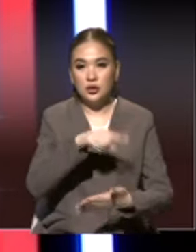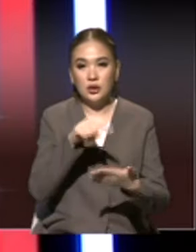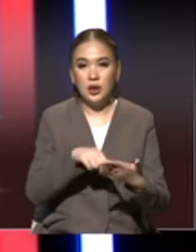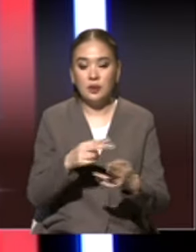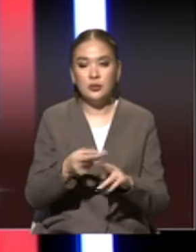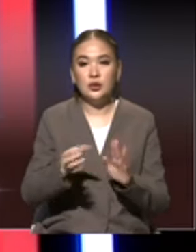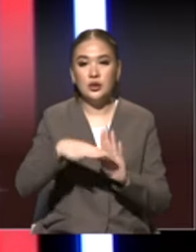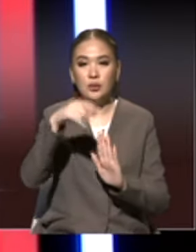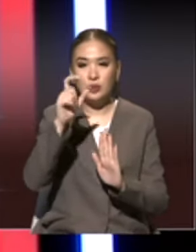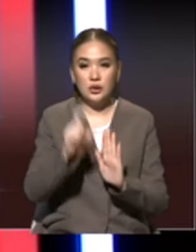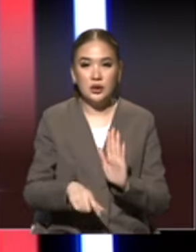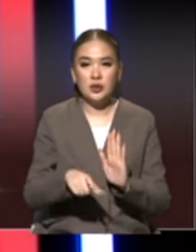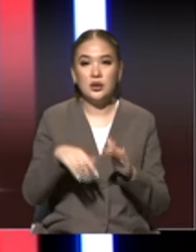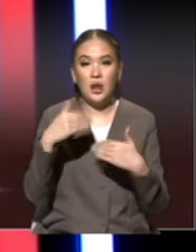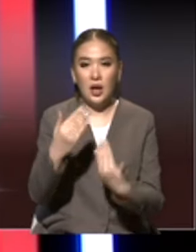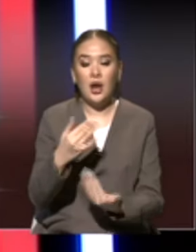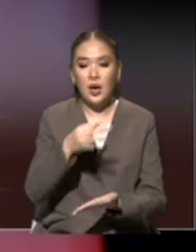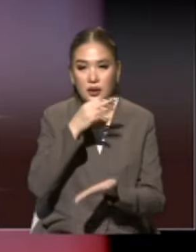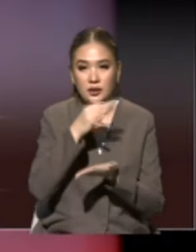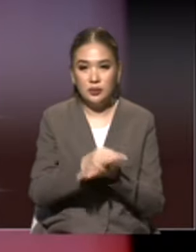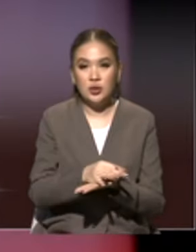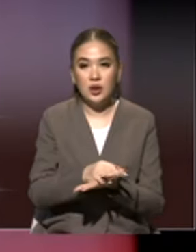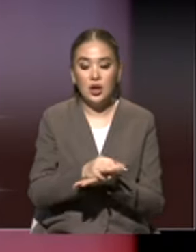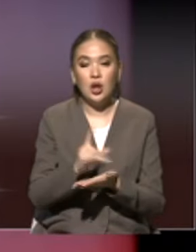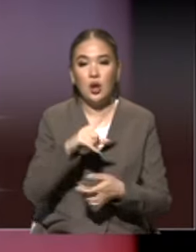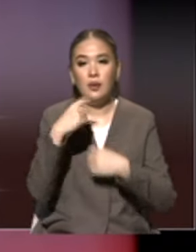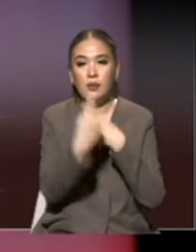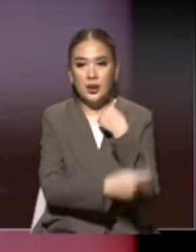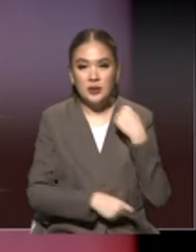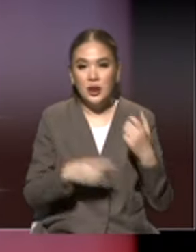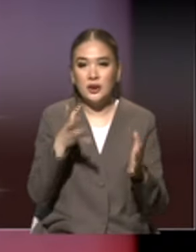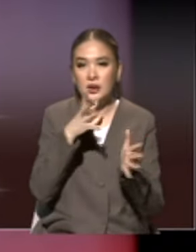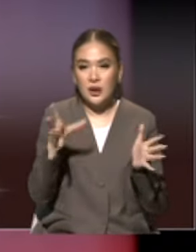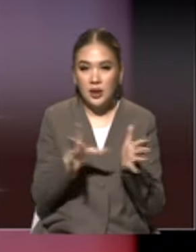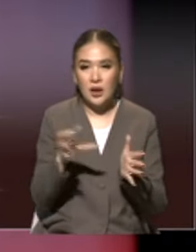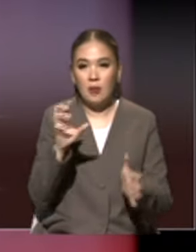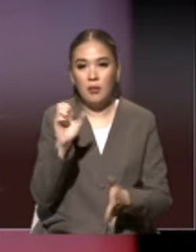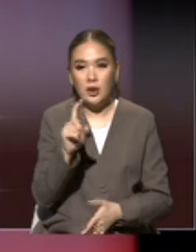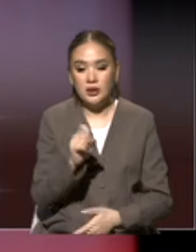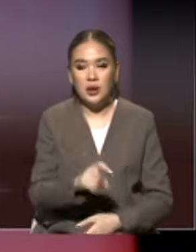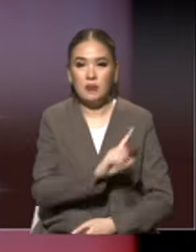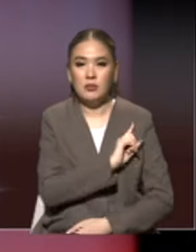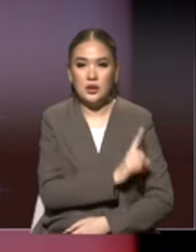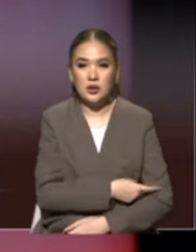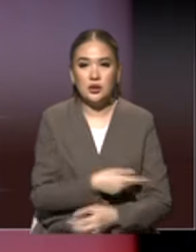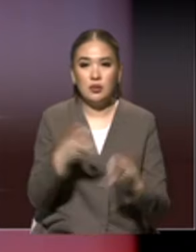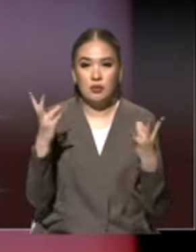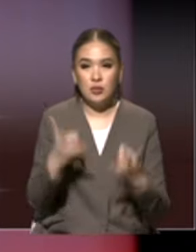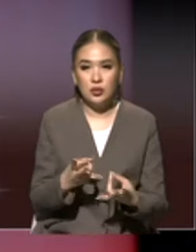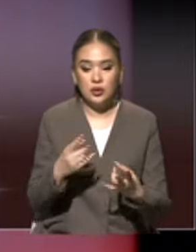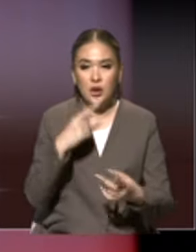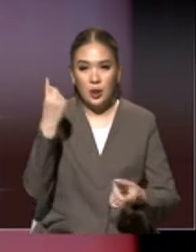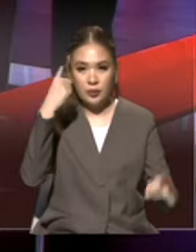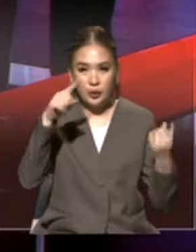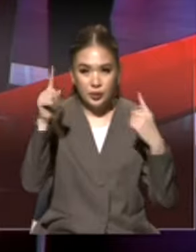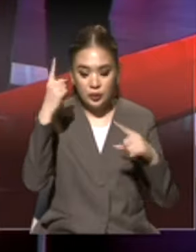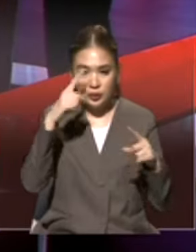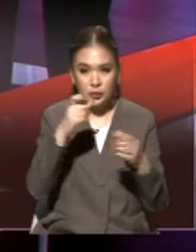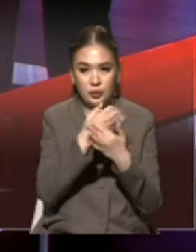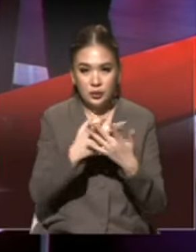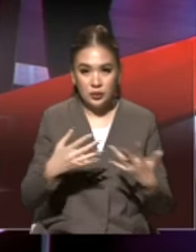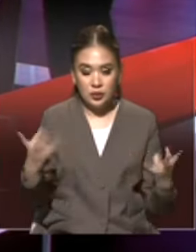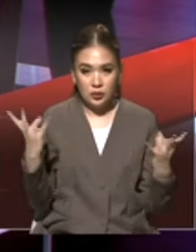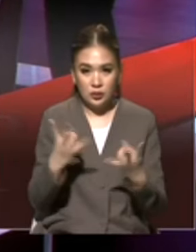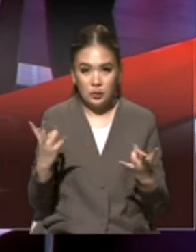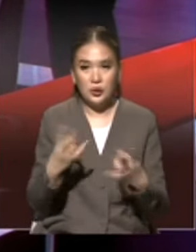депутат мырза айтып жатыр, материалдық техникалық базасы мықты болу керек приоритет ретінде дейді. Ол